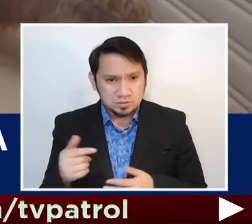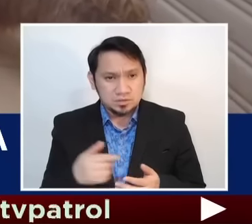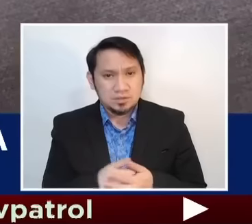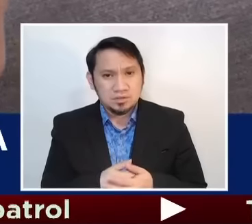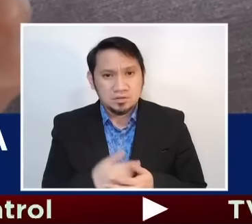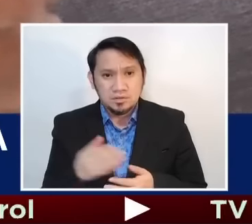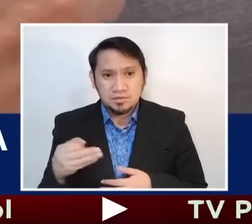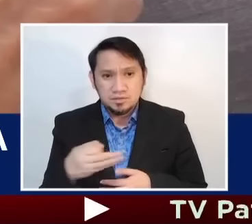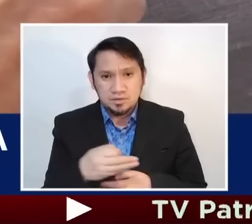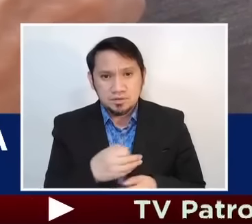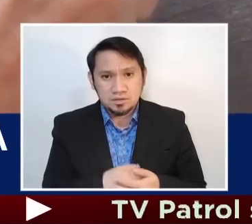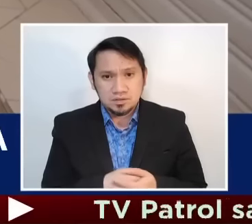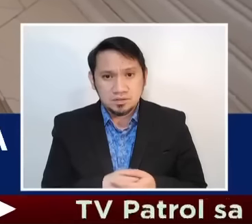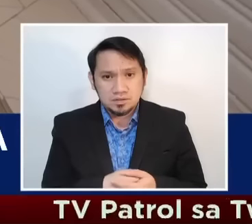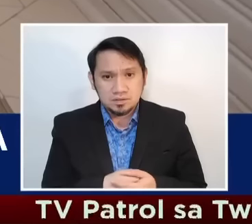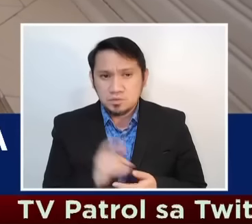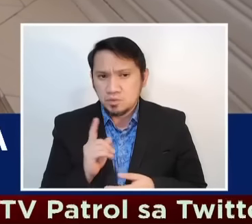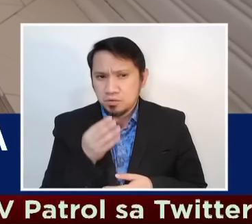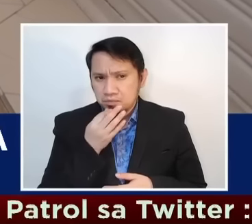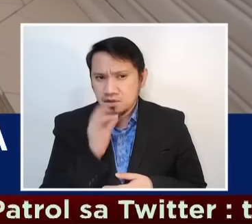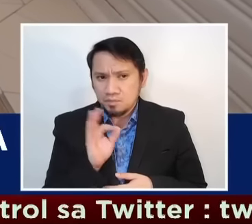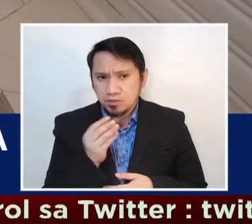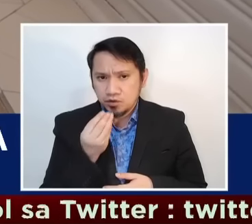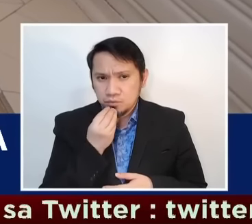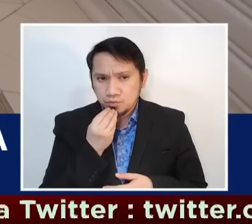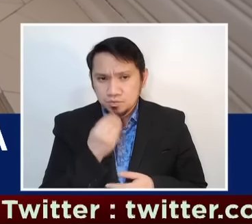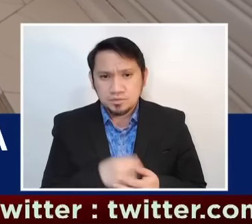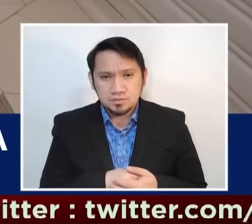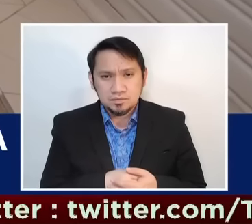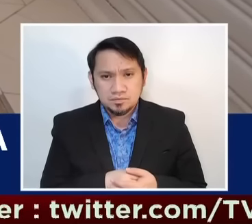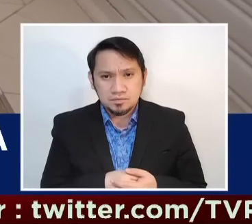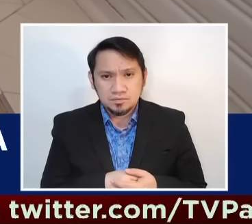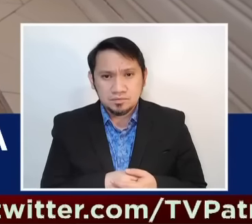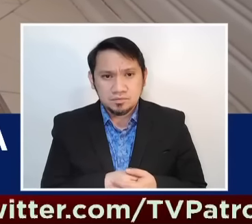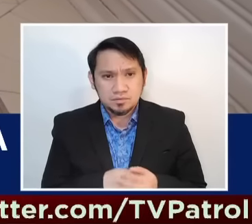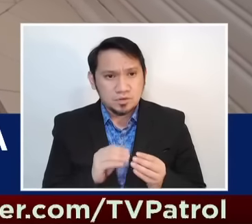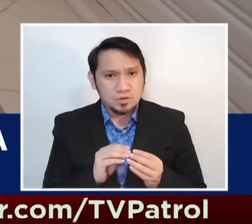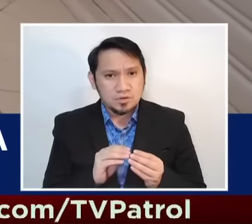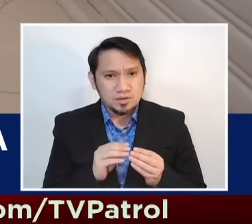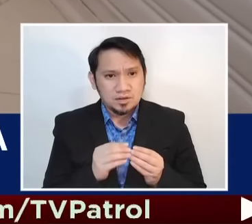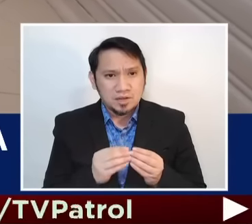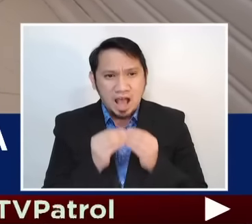oo. Ano ang pinakagusto nilang food? Chicharong balaklak.